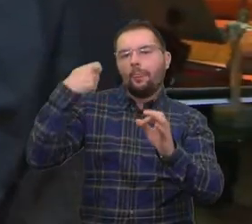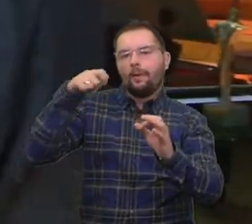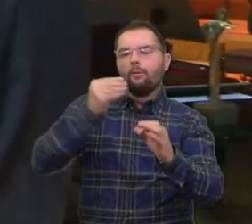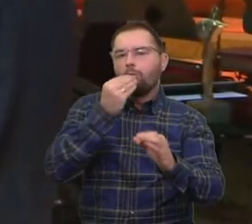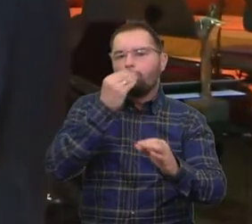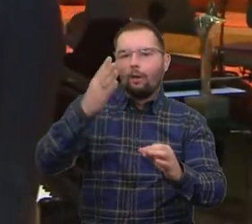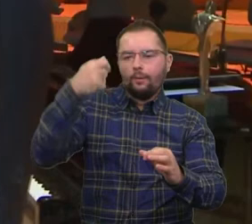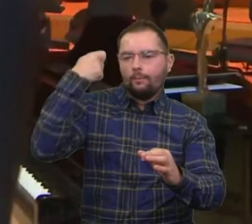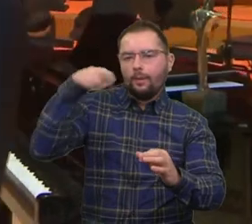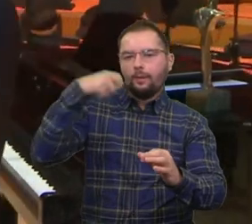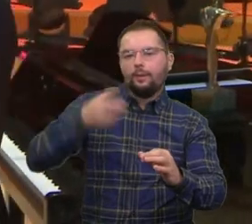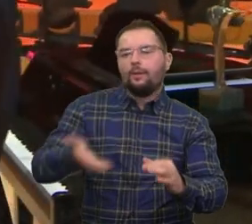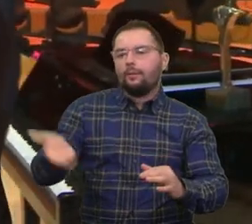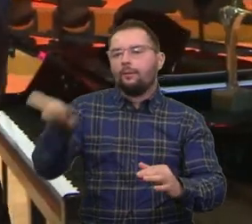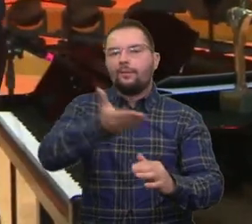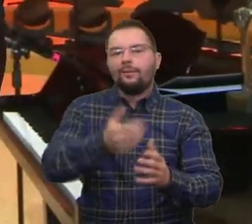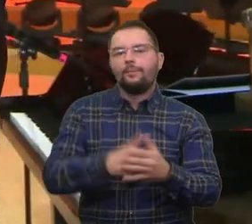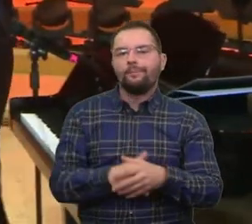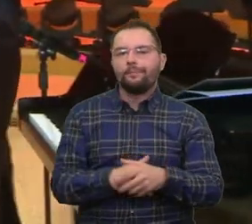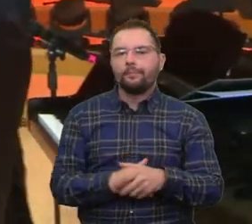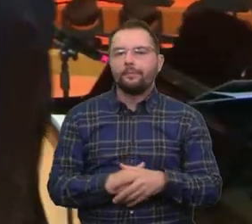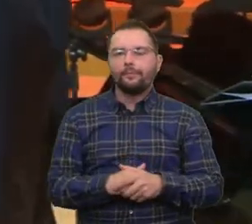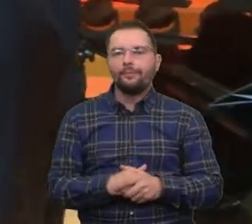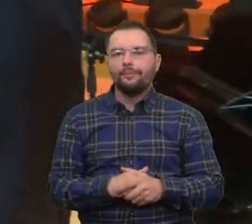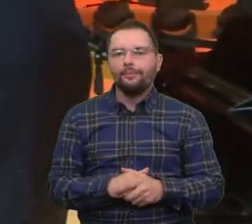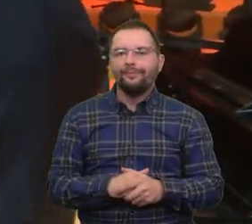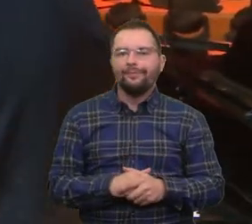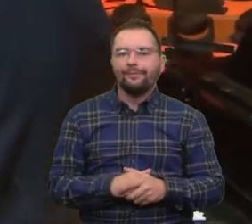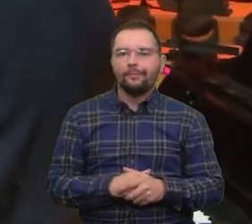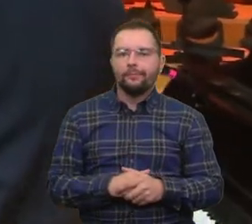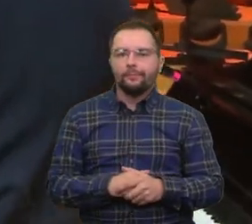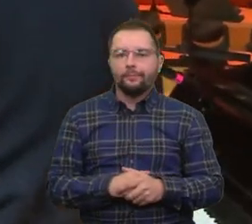kategorii superprezydent.